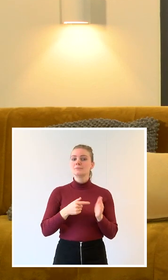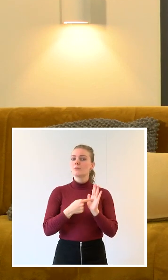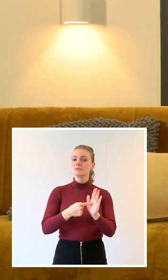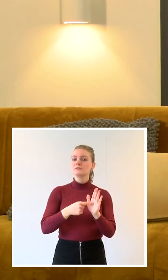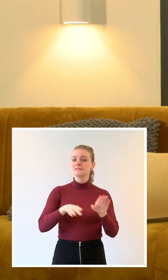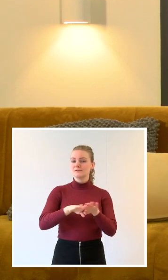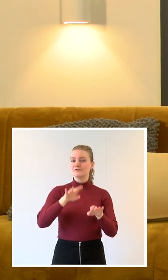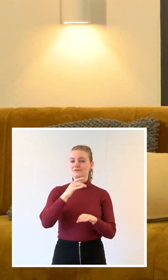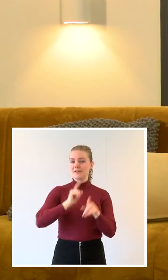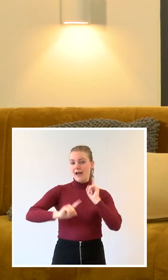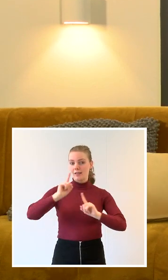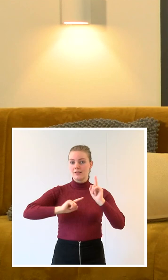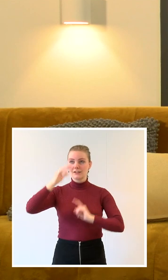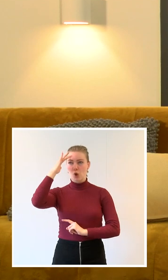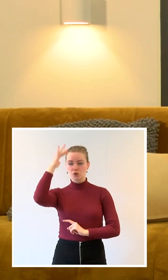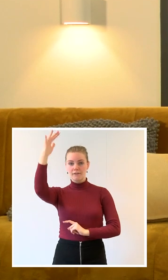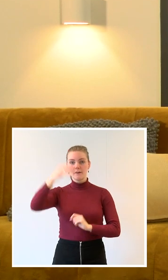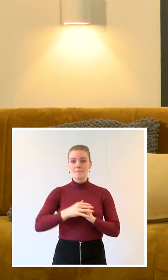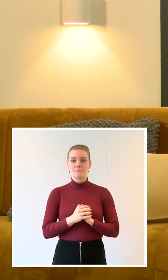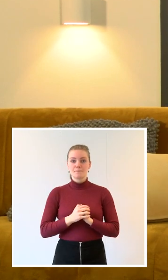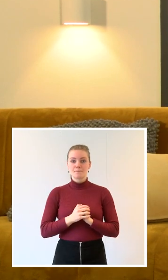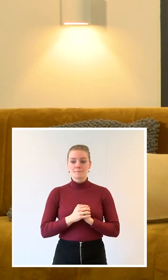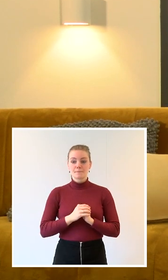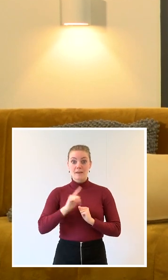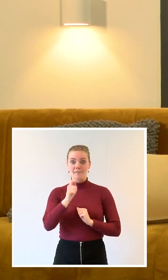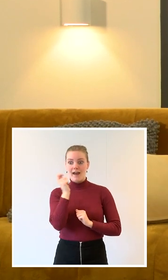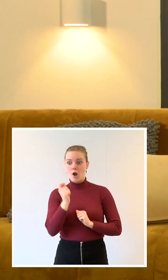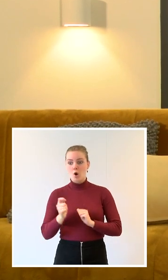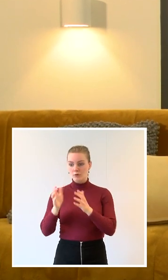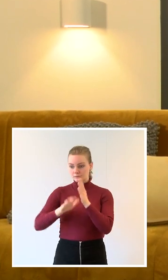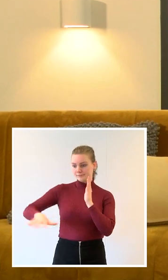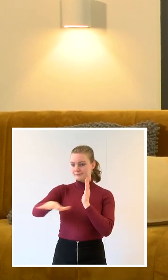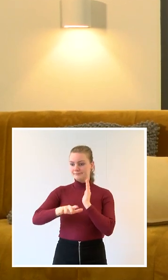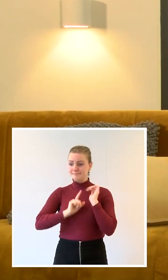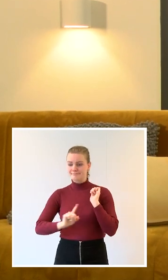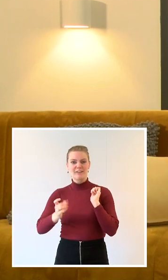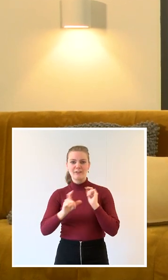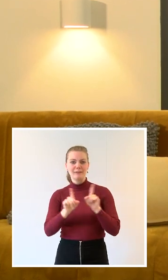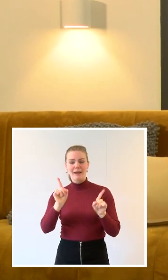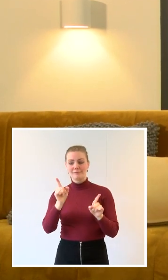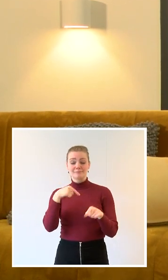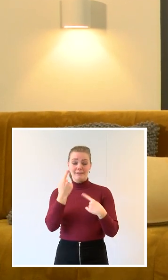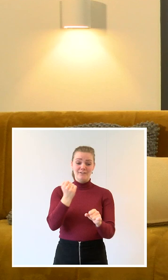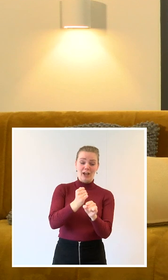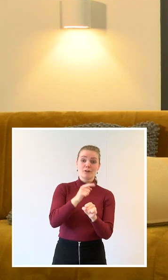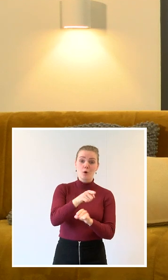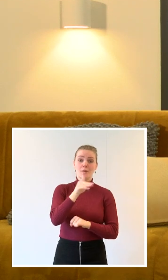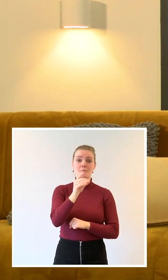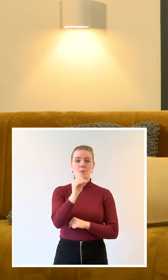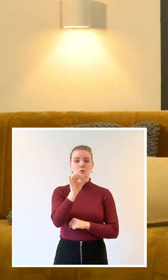tegen wil en dank komt hij aan het hof van de farao en hij gaat werken voor Potifar. Jozef zelf, een Joodse jonge